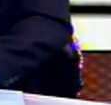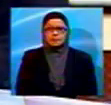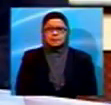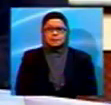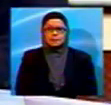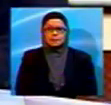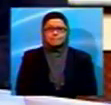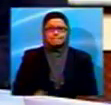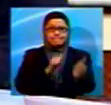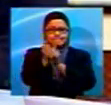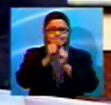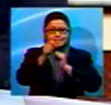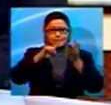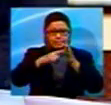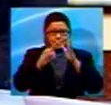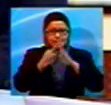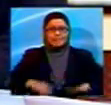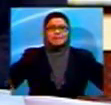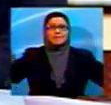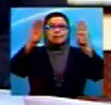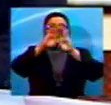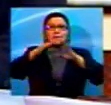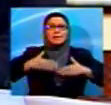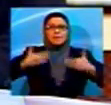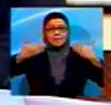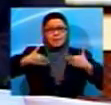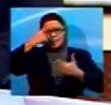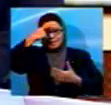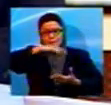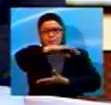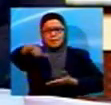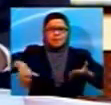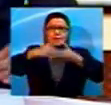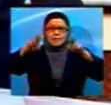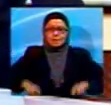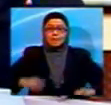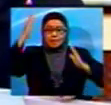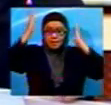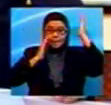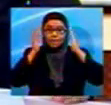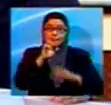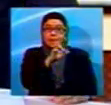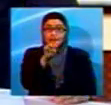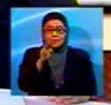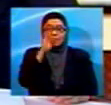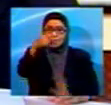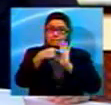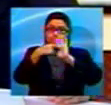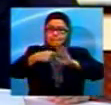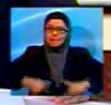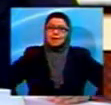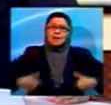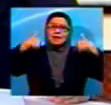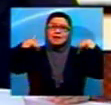sukan malam ini dimulakan dengan perkembangan gembira untuk seluruh rakyat Malaysia RTM akan menyiarkan siaran langsung pelawanan